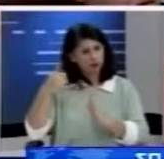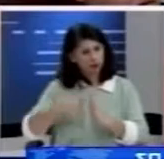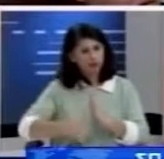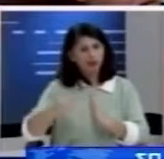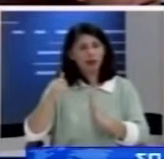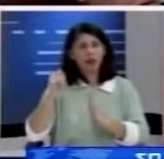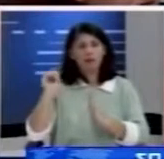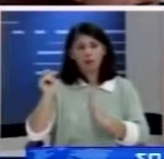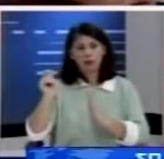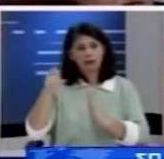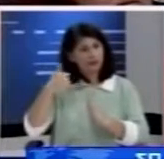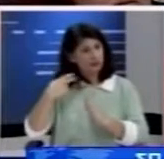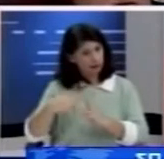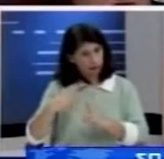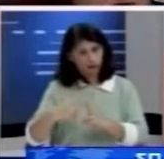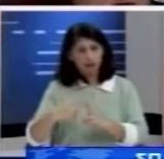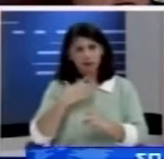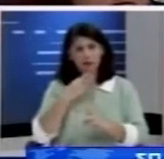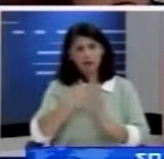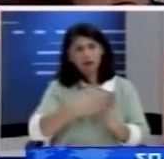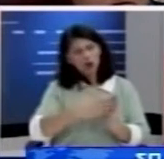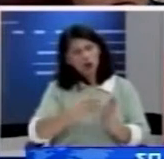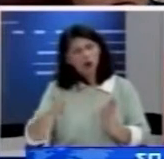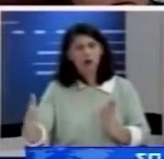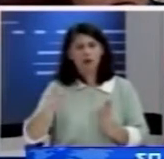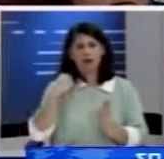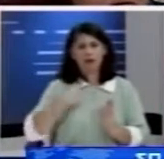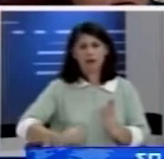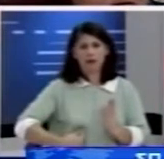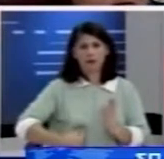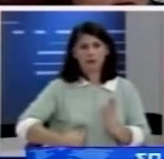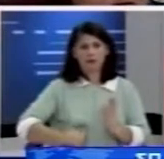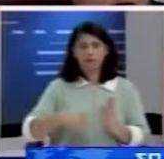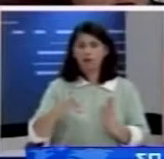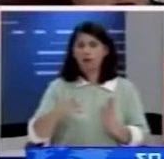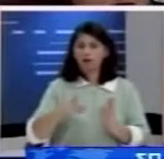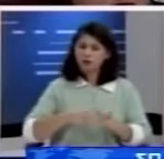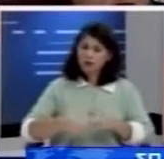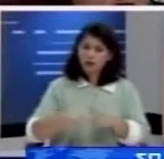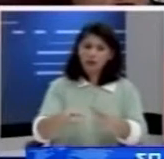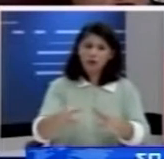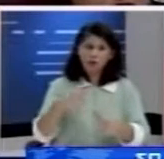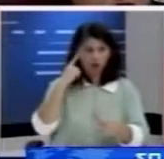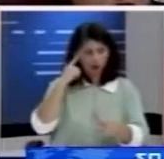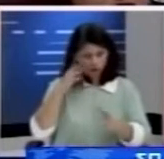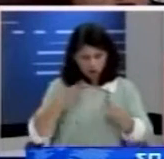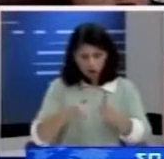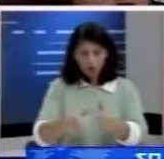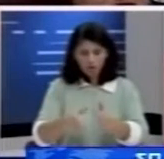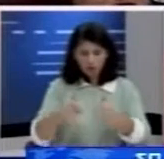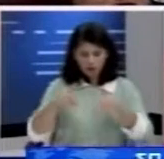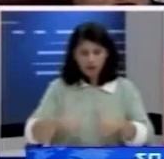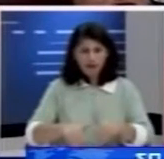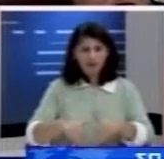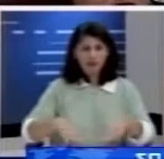σημασία. Και επειδή, κύριε Πρόεδρε, σε όλη μου τη διαδρομή, τη δημόσια, γνώμονας μου ήταν πάντα η συνέπεια στις αρχές